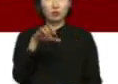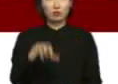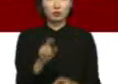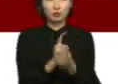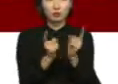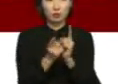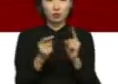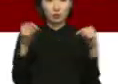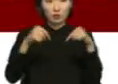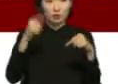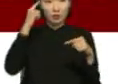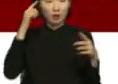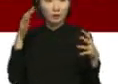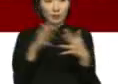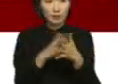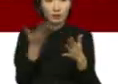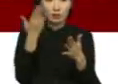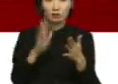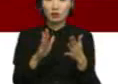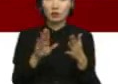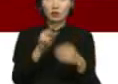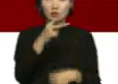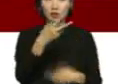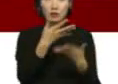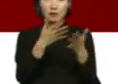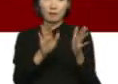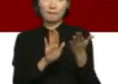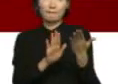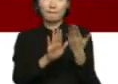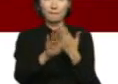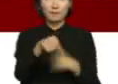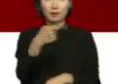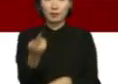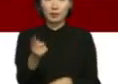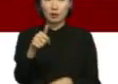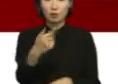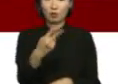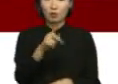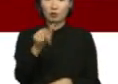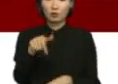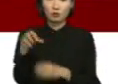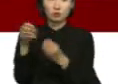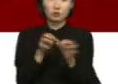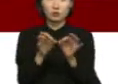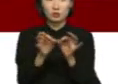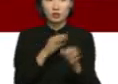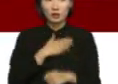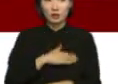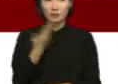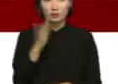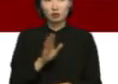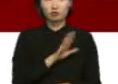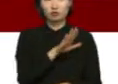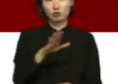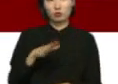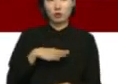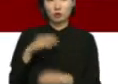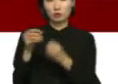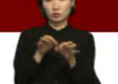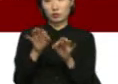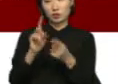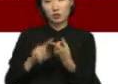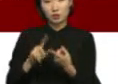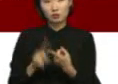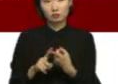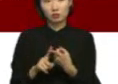해놓고 넌 우리 9일 던지 발에 폐 우리가 고독도 옥션 있는데 알면서 1분도 우리하고 고독 전 복선에